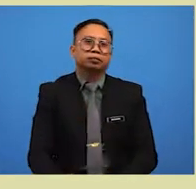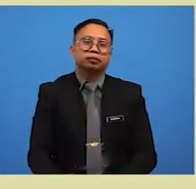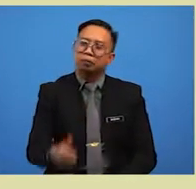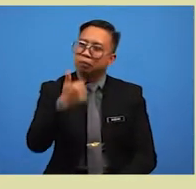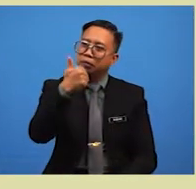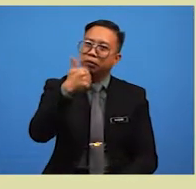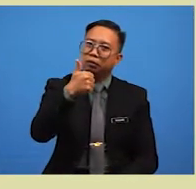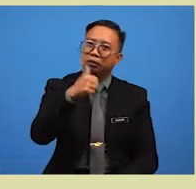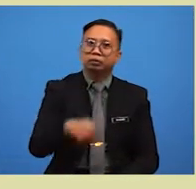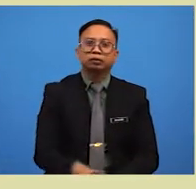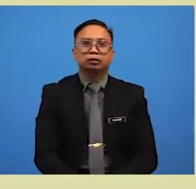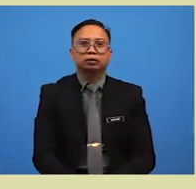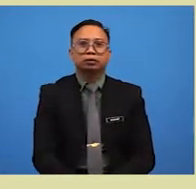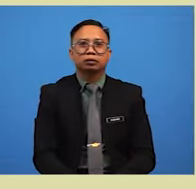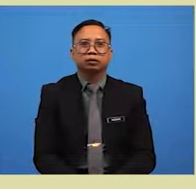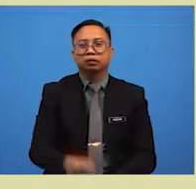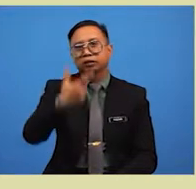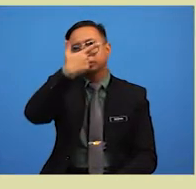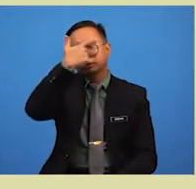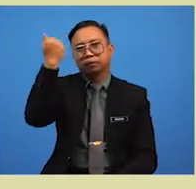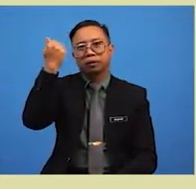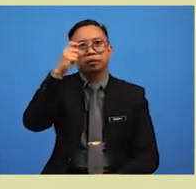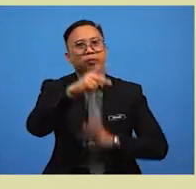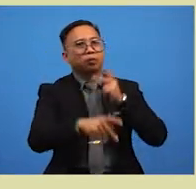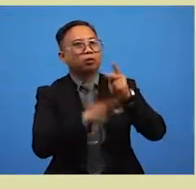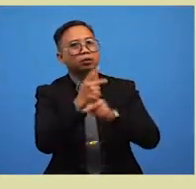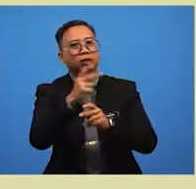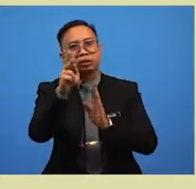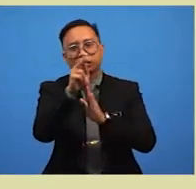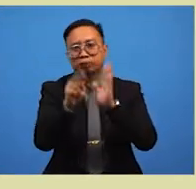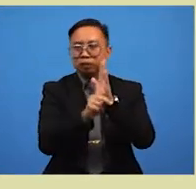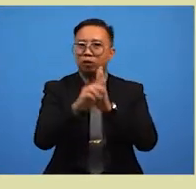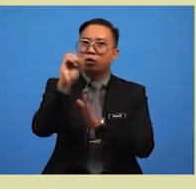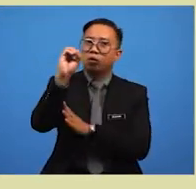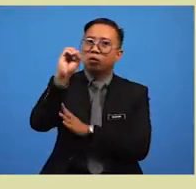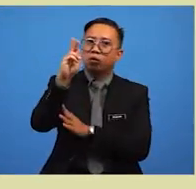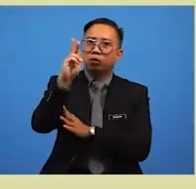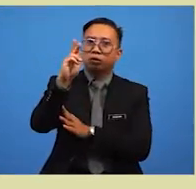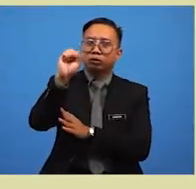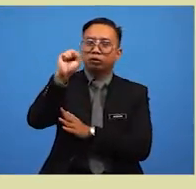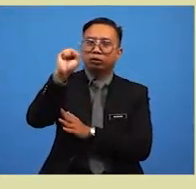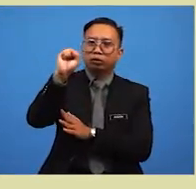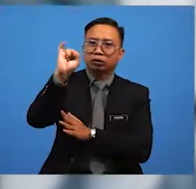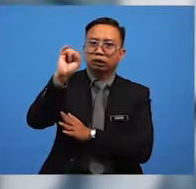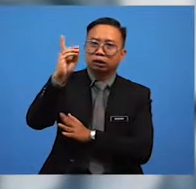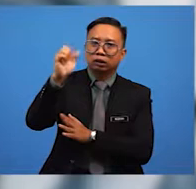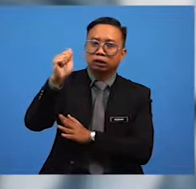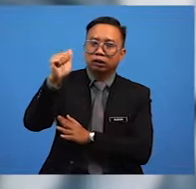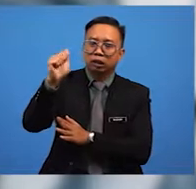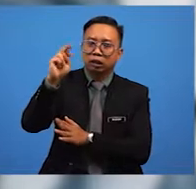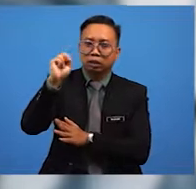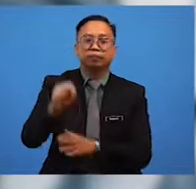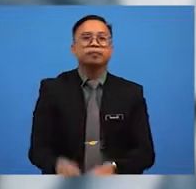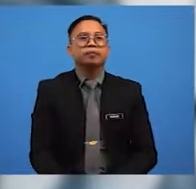Bagus jawapan murid. Disebabkan oleh proses pengoksidaan. Proses luluh hawa kimia